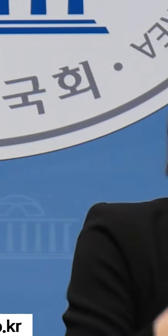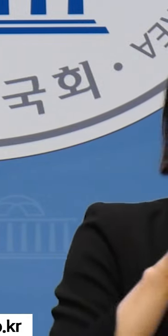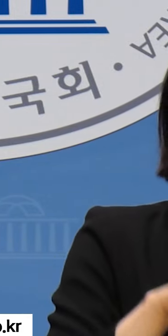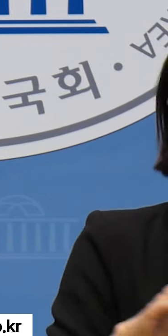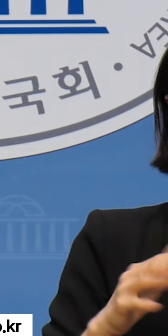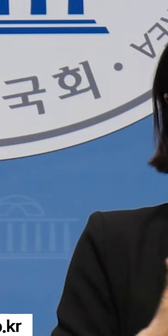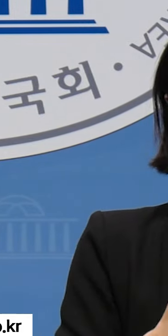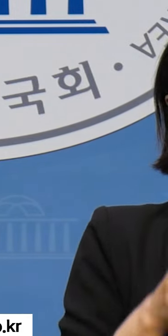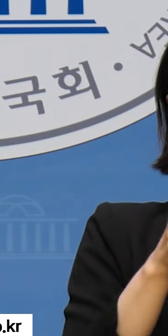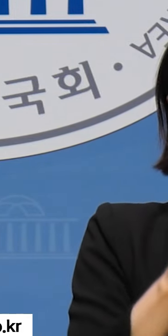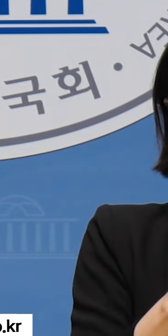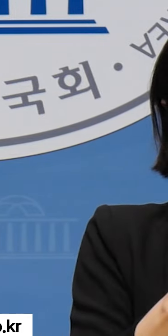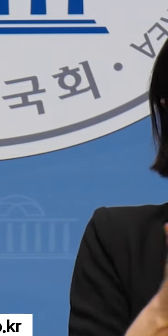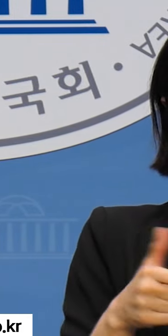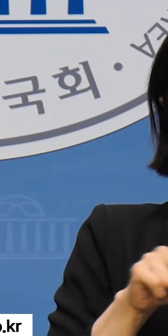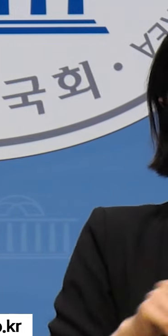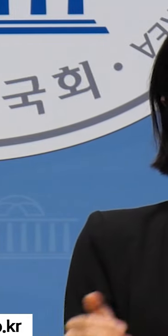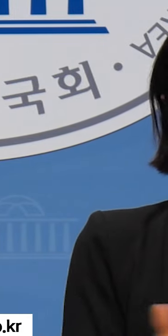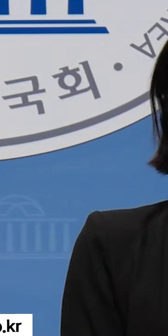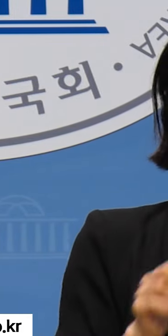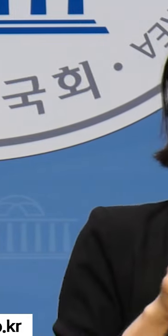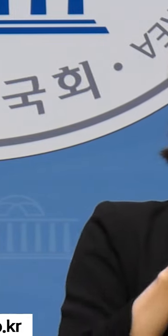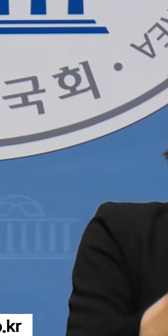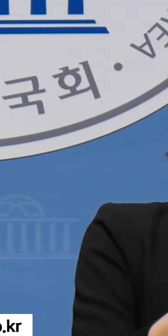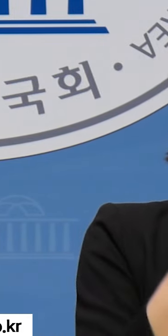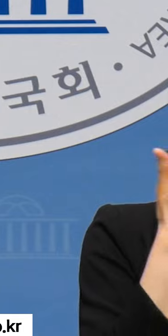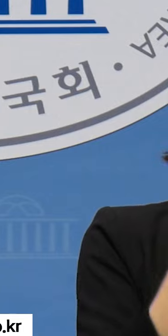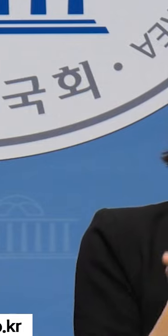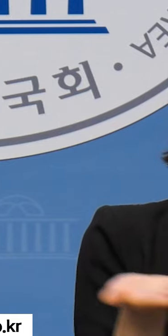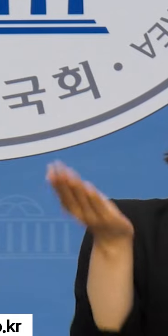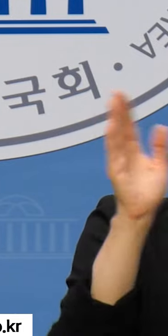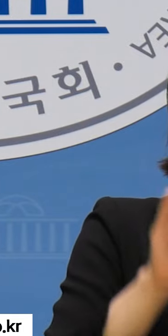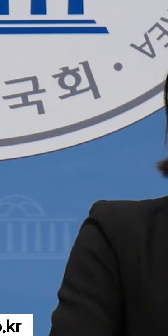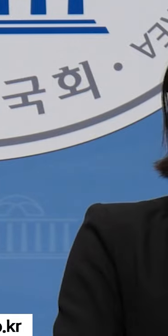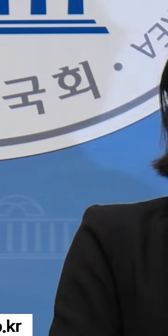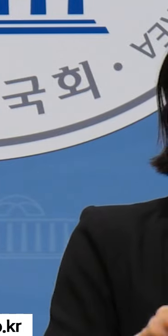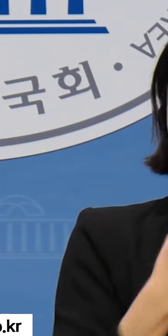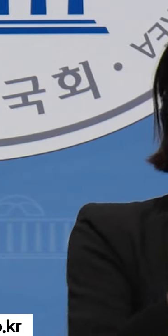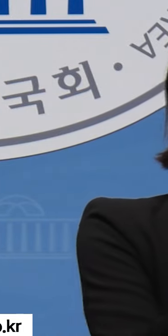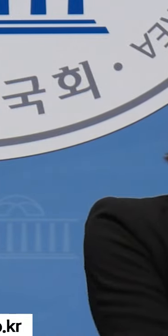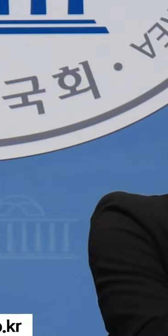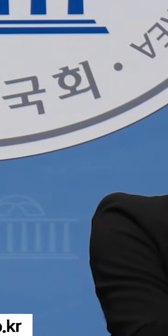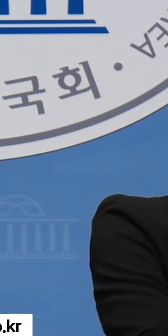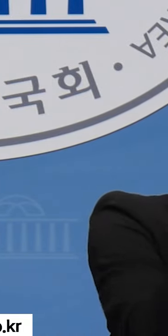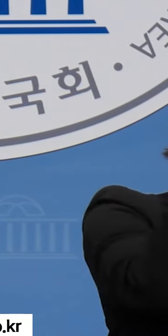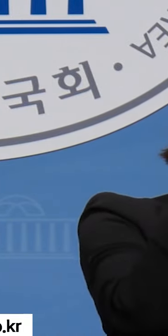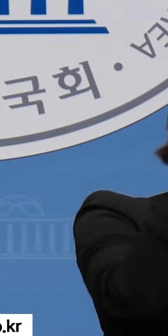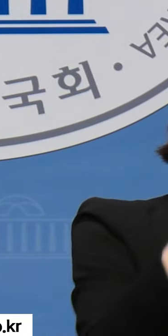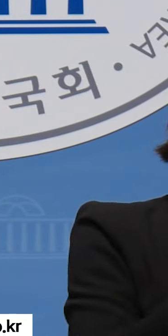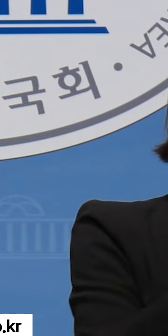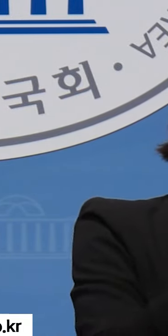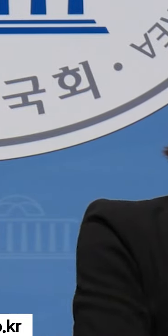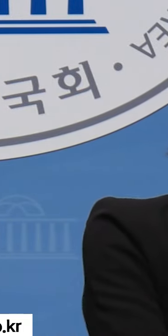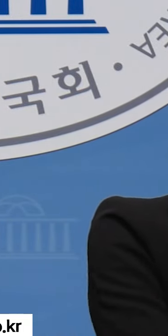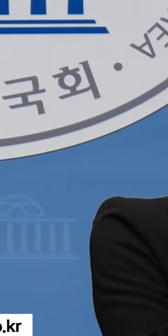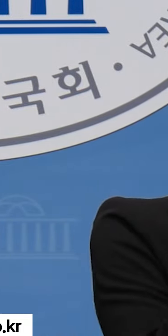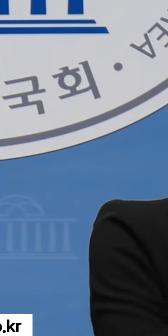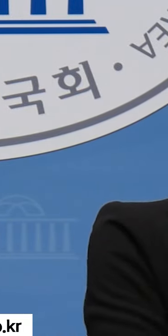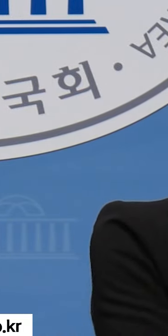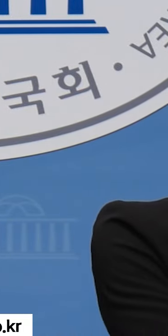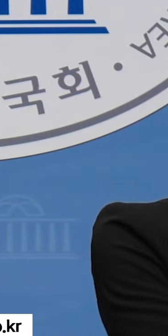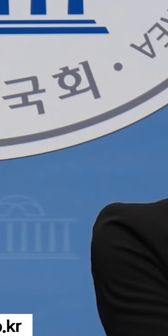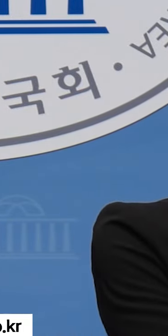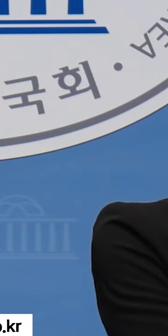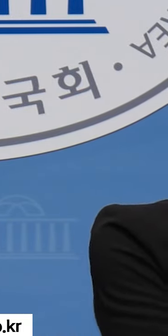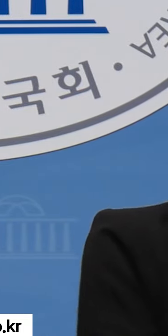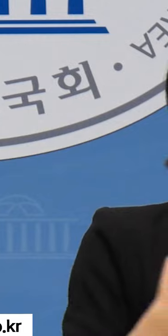이것이 아무 문제도 없는 억지 주장임이 드러나자 이번에 민주당은 윤리적 문제를 제기했습니다. 바로 우리가